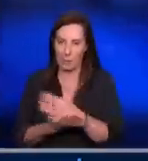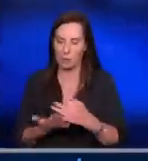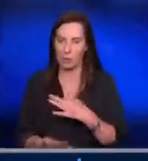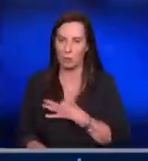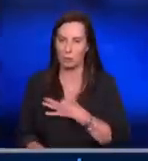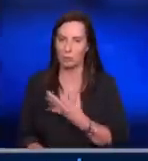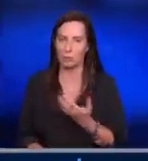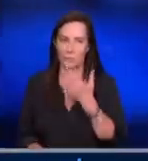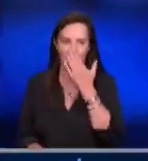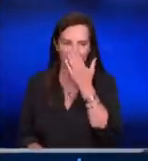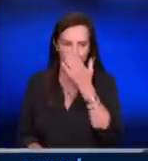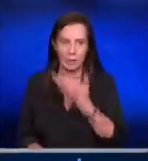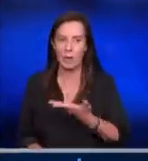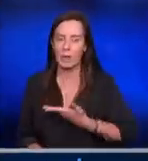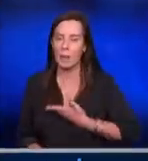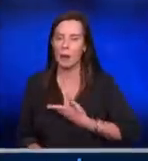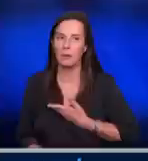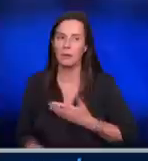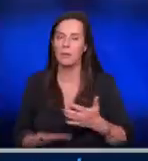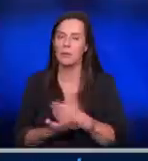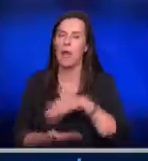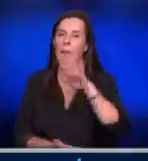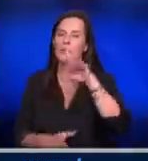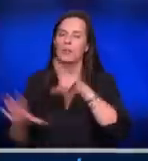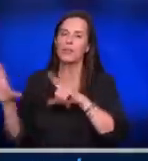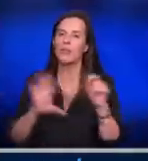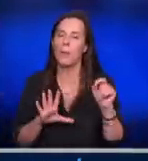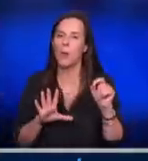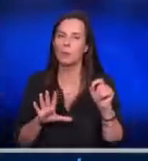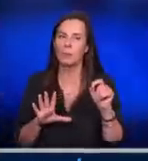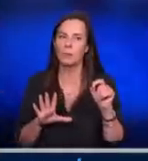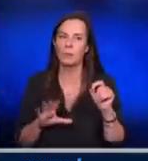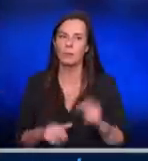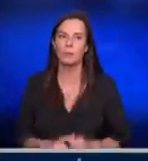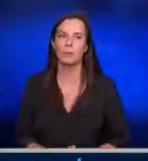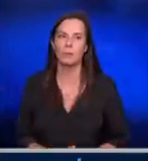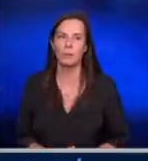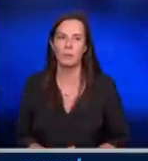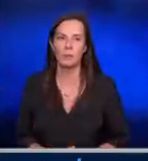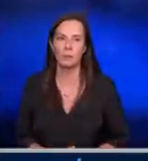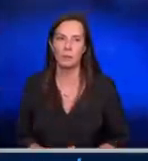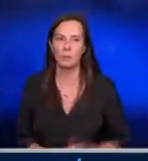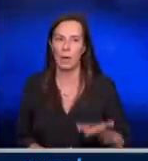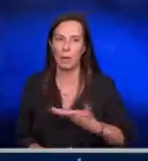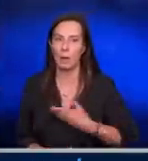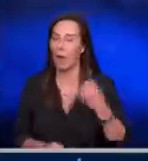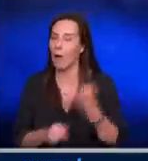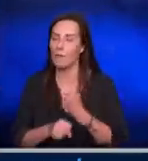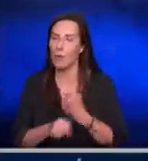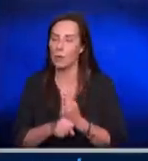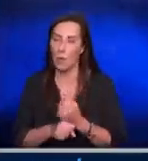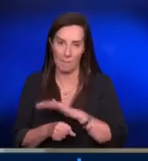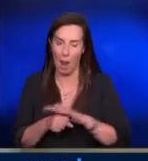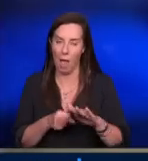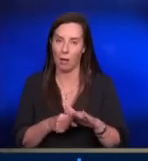והתבאשתי לראות את הסכום שנכנס לי לבנק. הסכום הוא 5,700 שקלים. זה מה שקיבלתי.